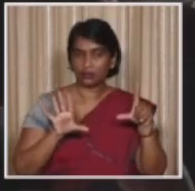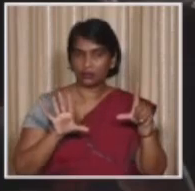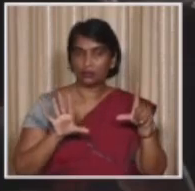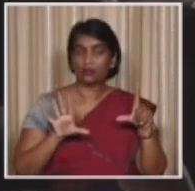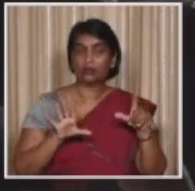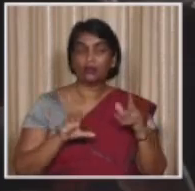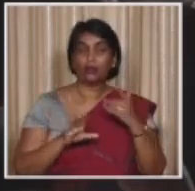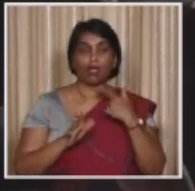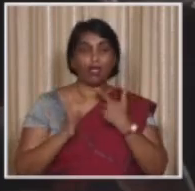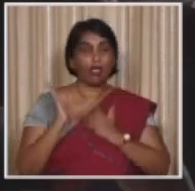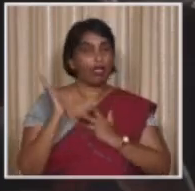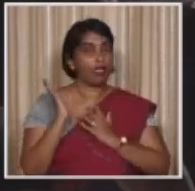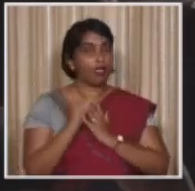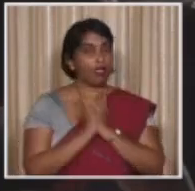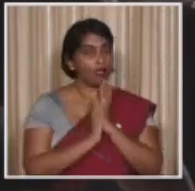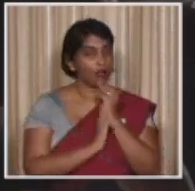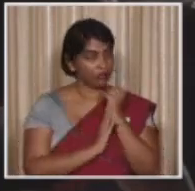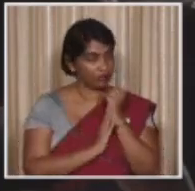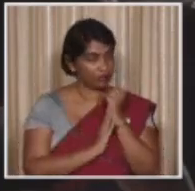සිවිල් අයිතිවාසිකම්